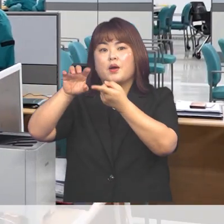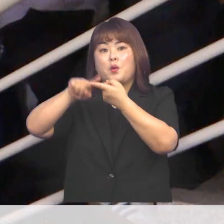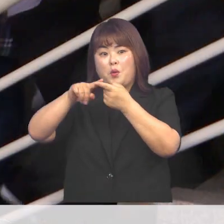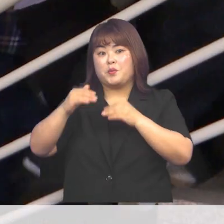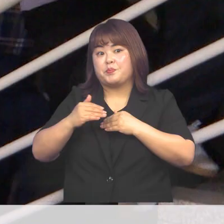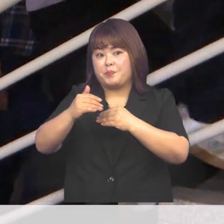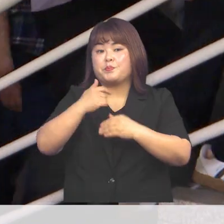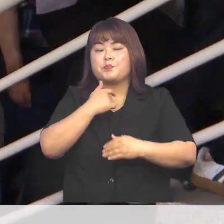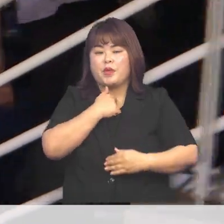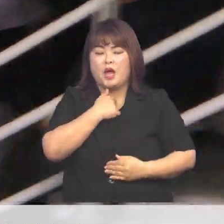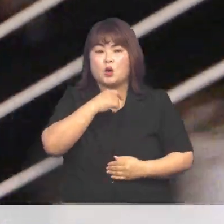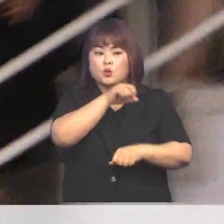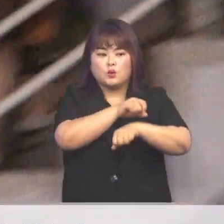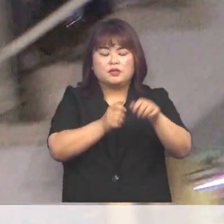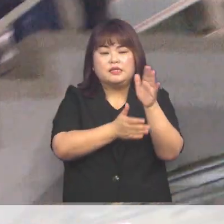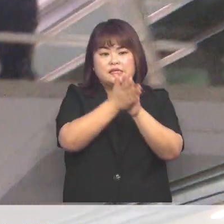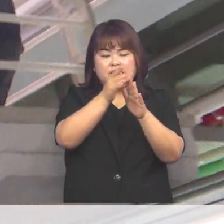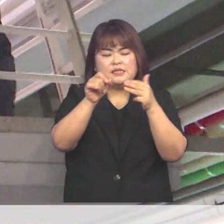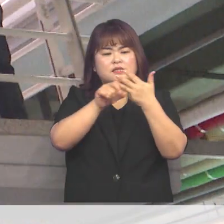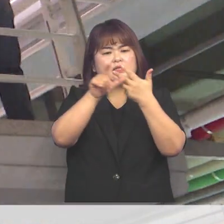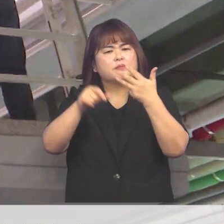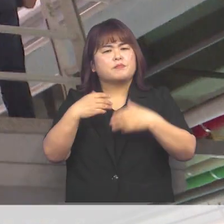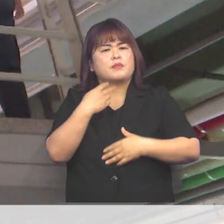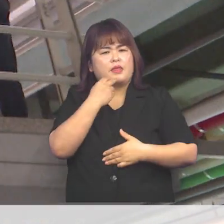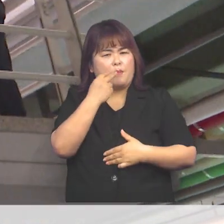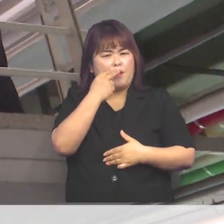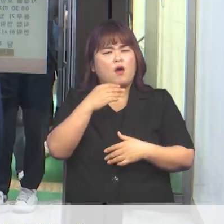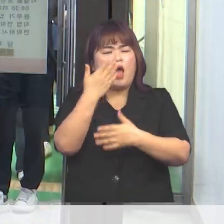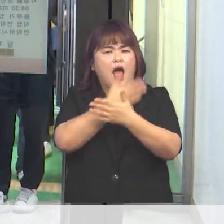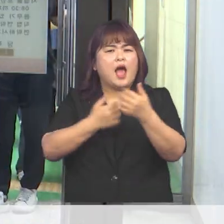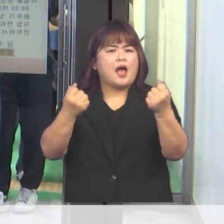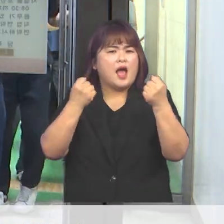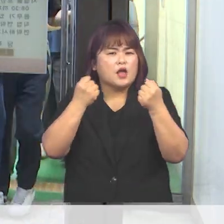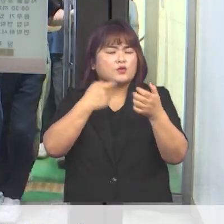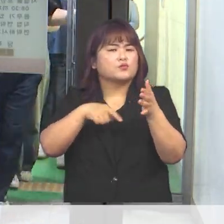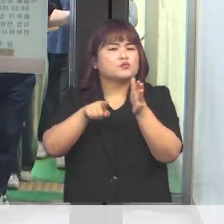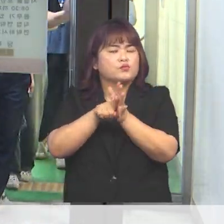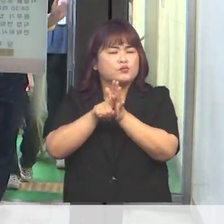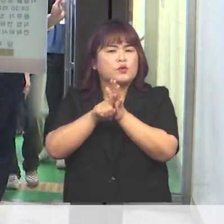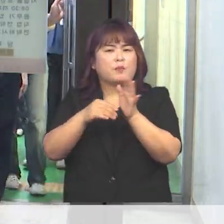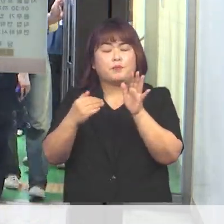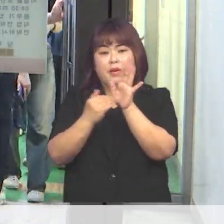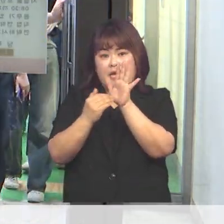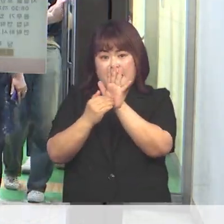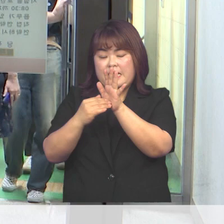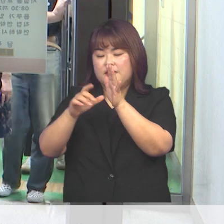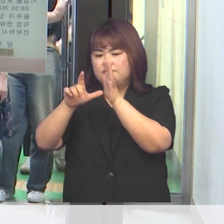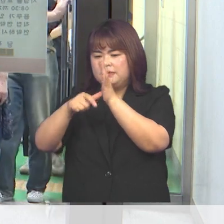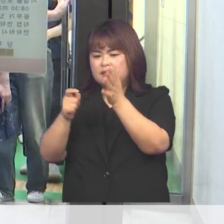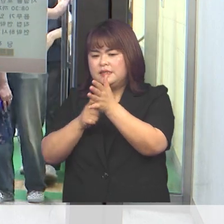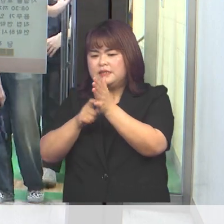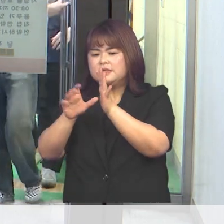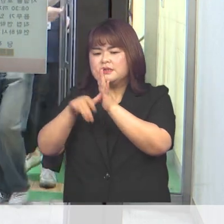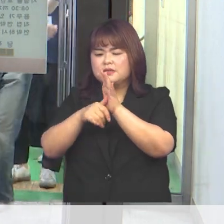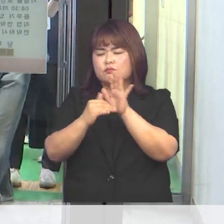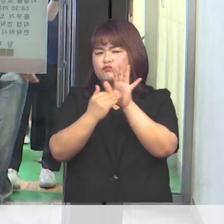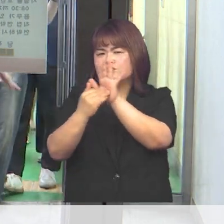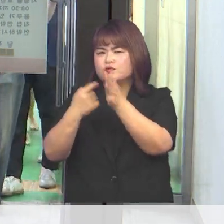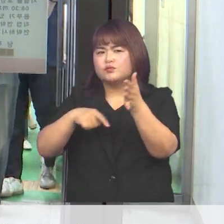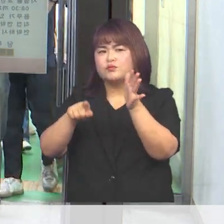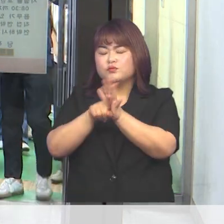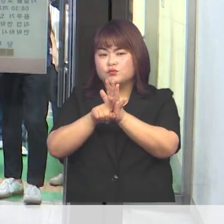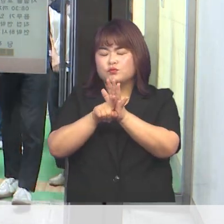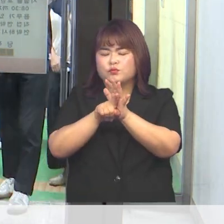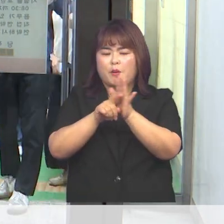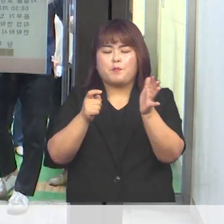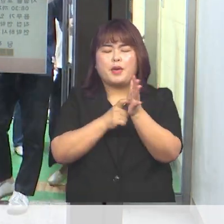통해 용인특례시는 주민의 생명과 안전을 보호하고 공무원들이 비상사태에 대응하는 역량을 철저하게 키울 수 있도록